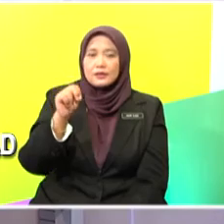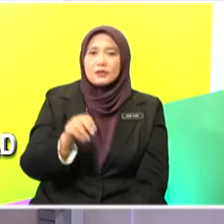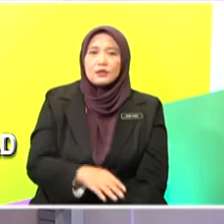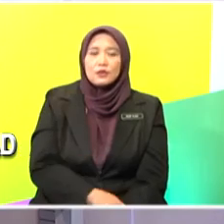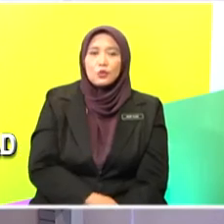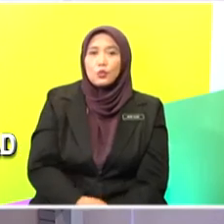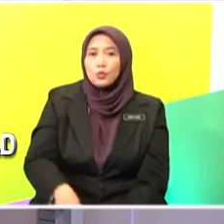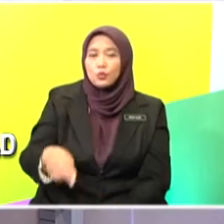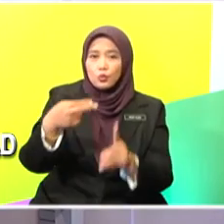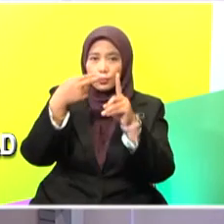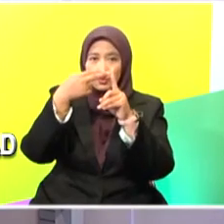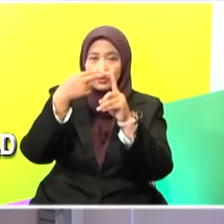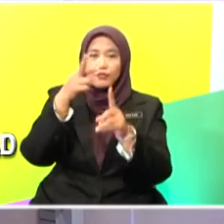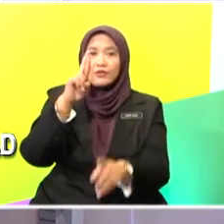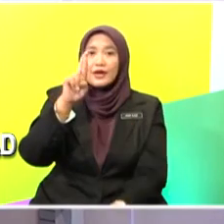Kita buat tiang juga.